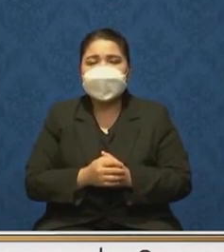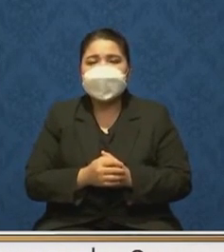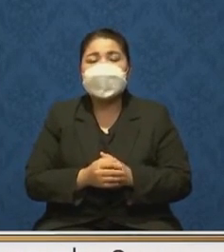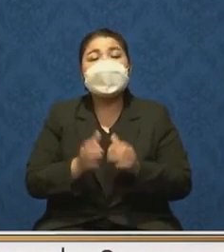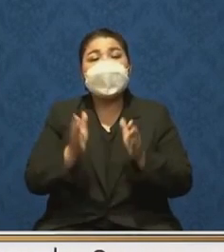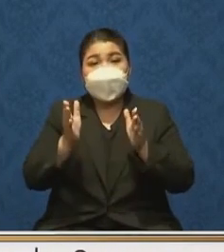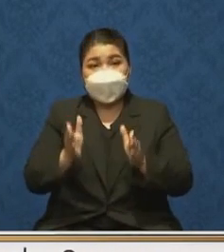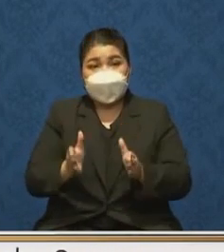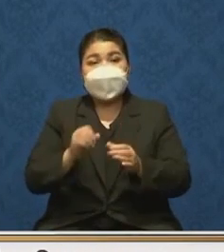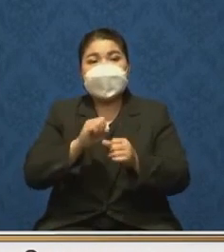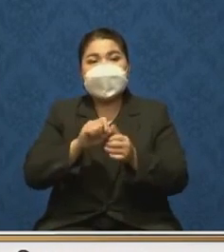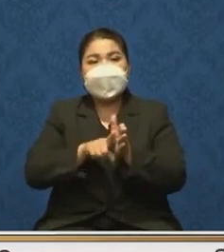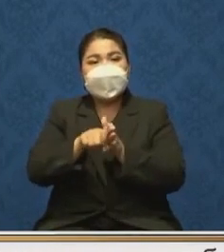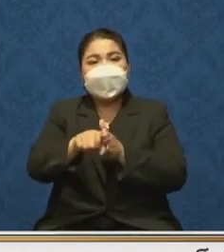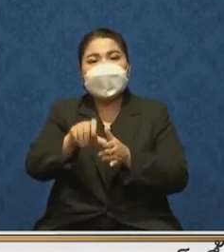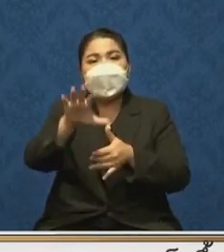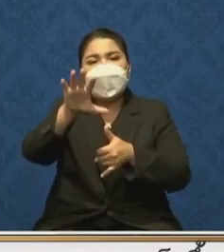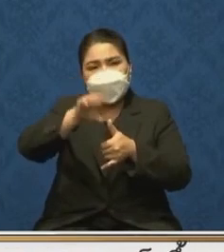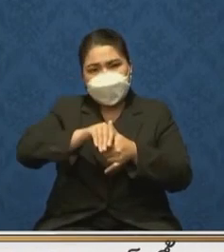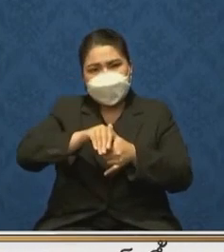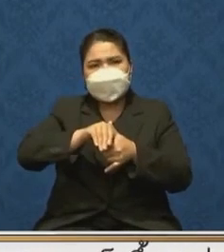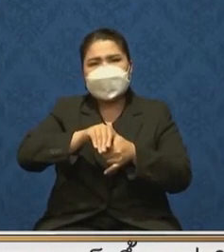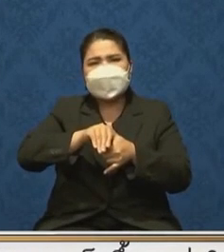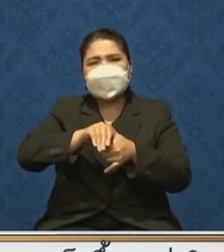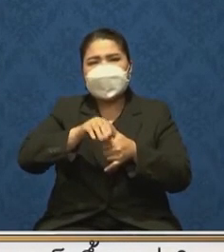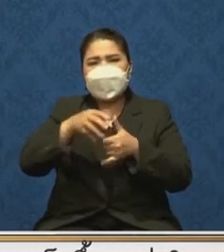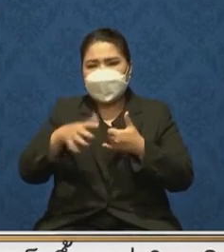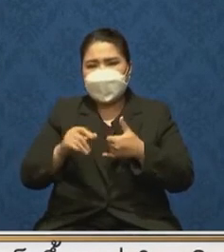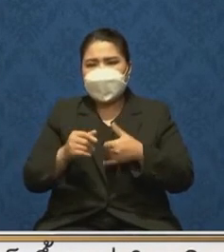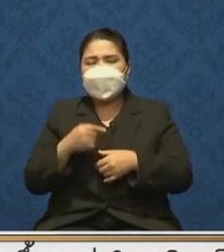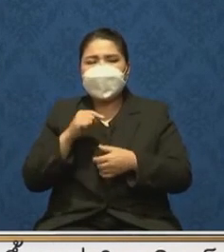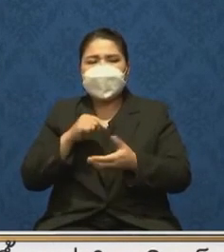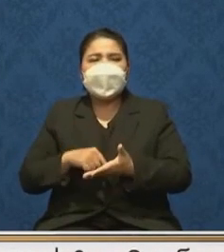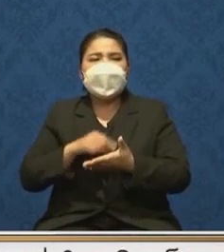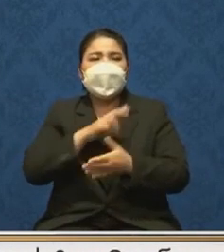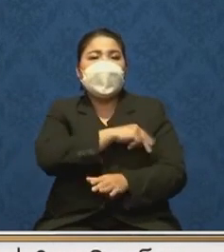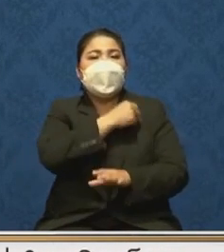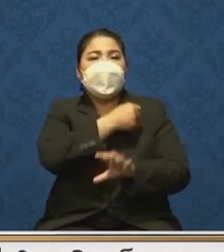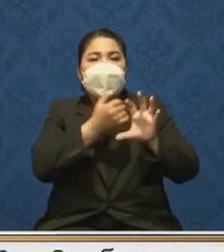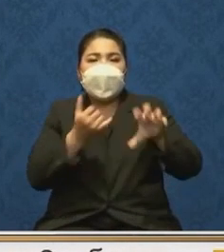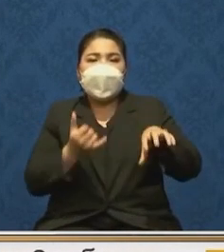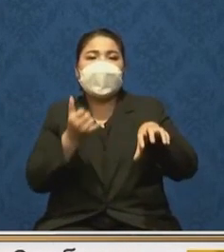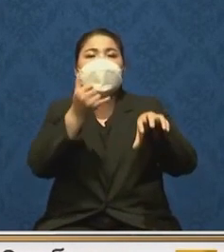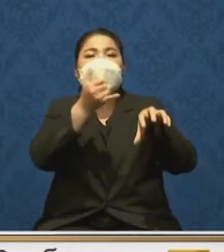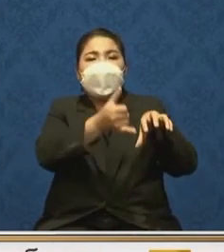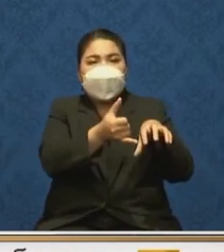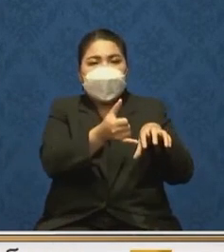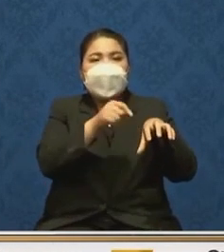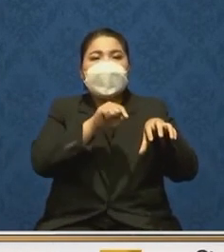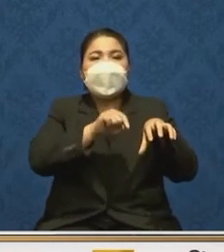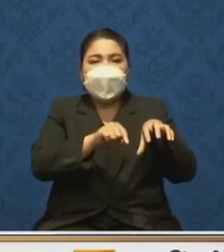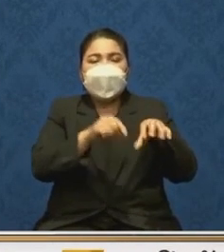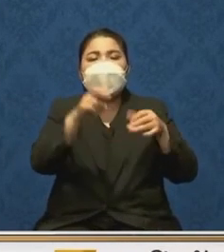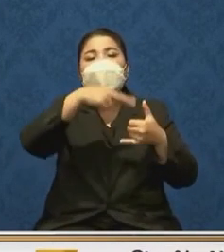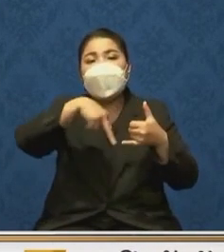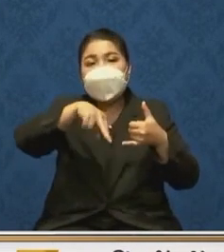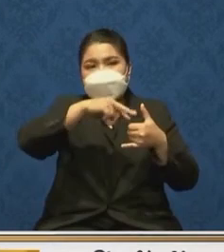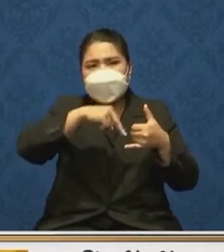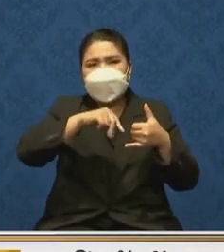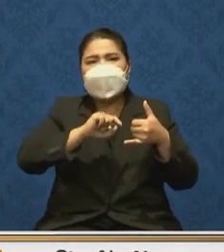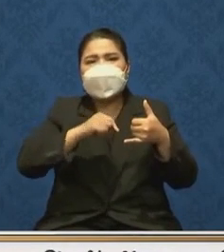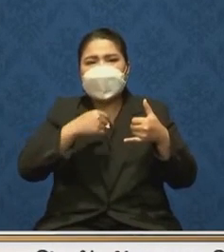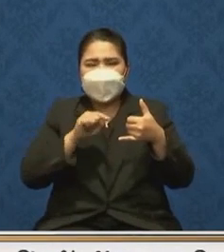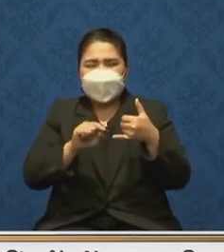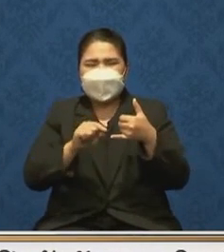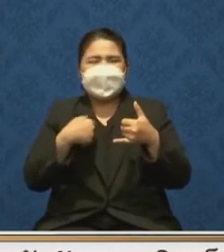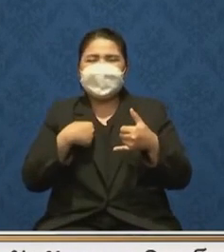คนที่ติดเชื้อโควิด ไปขอเข้าตรวจเข้ารัการรักษา ในโงพยาบาลได้รับ